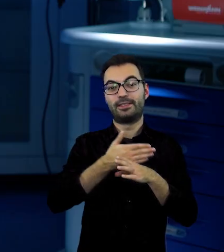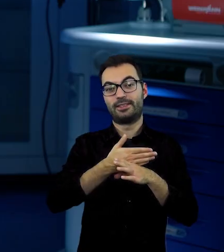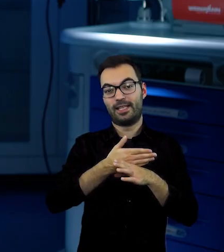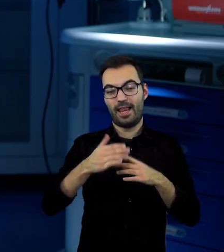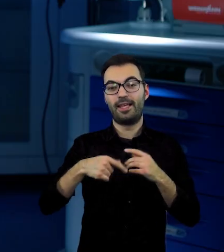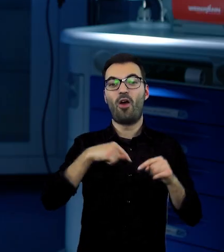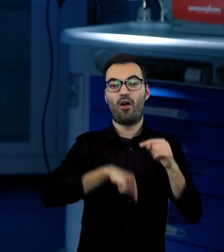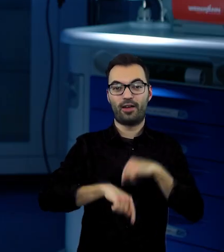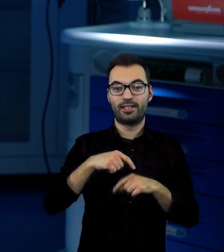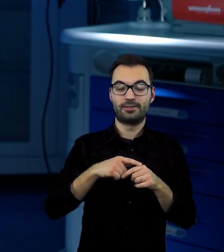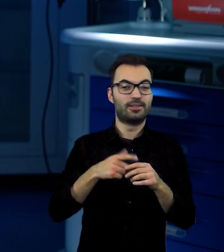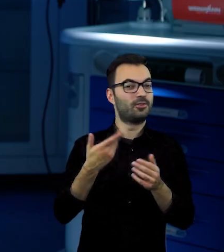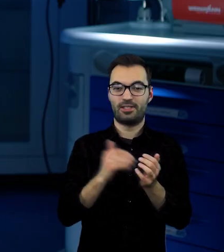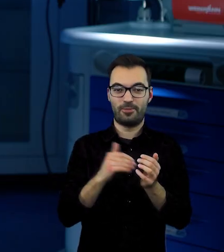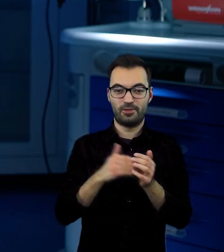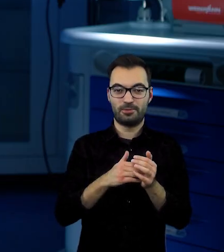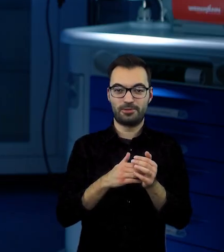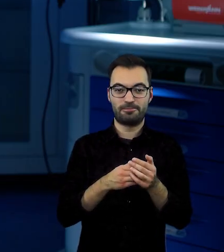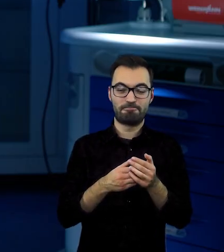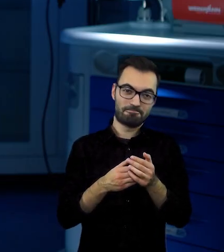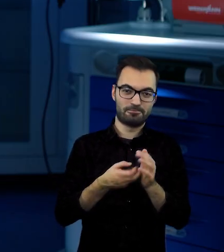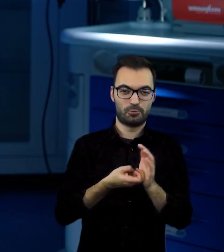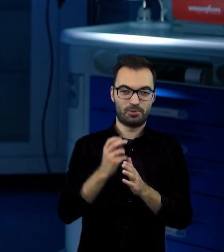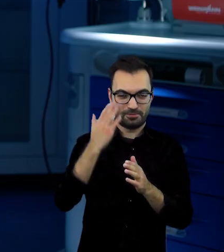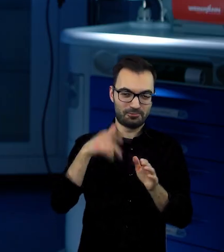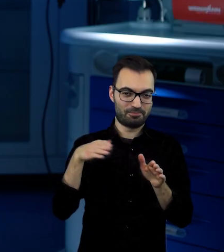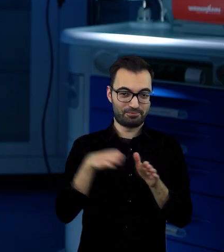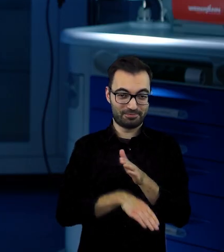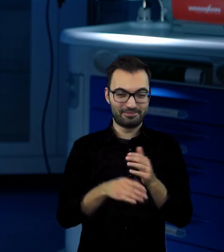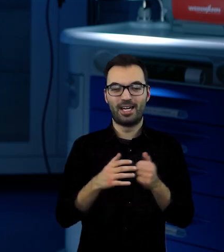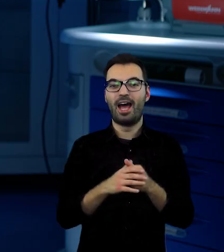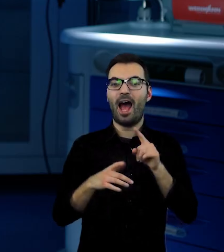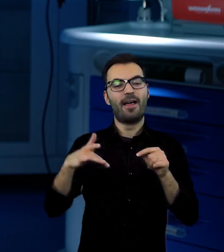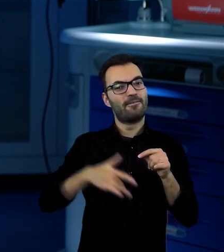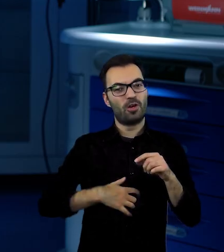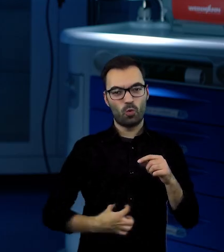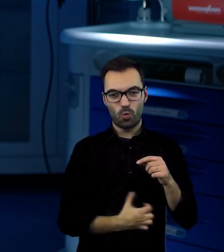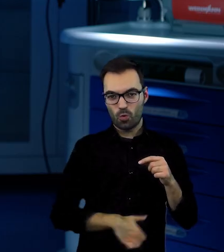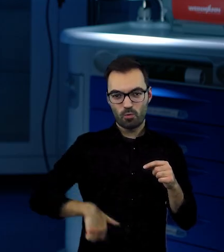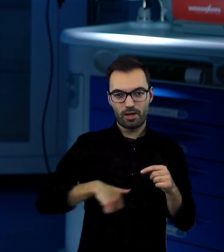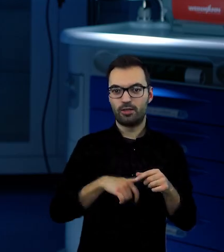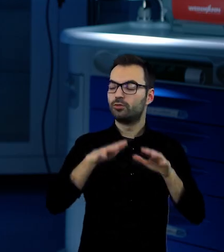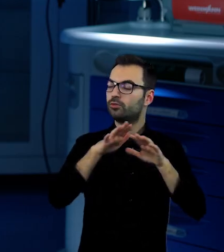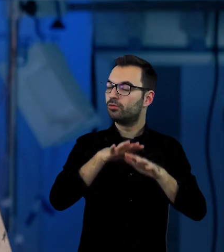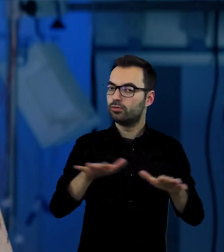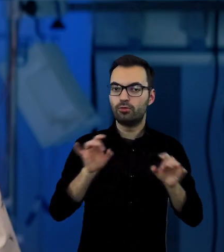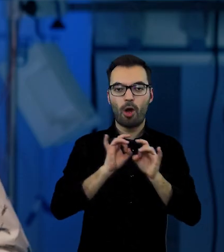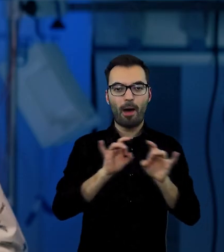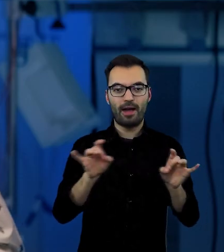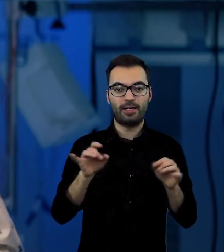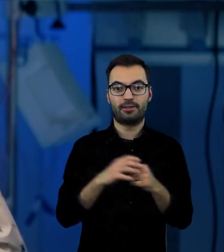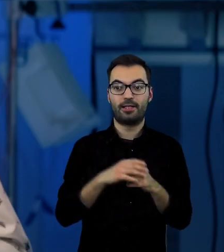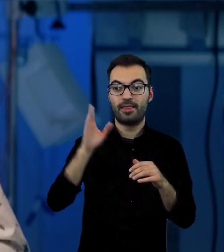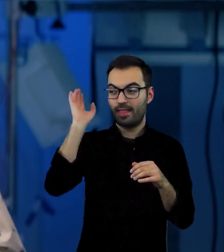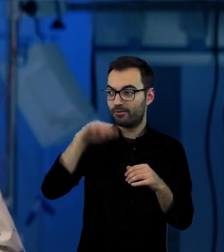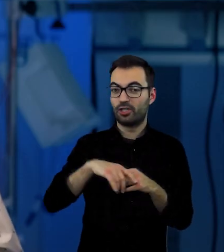resztkach pokarmowych i formowanie tego, co będzie z organizmu jako bezużyteczne usunięte. Jednak znajduje